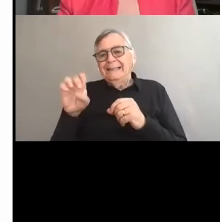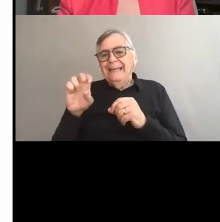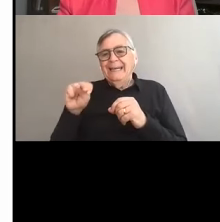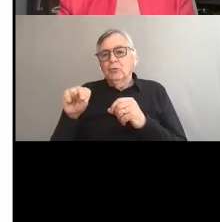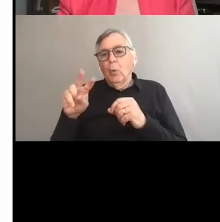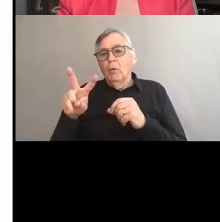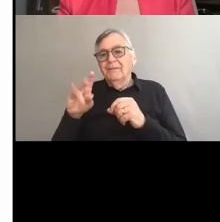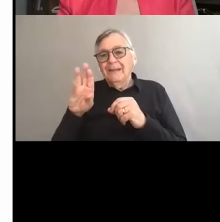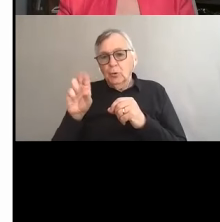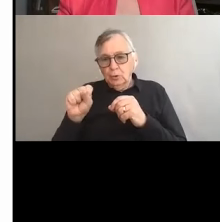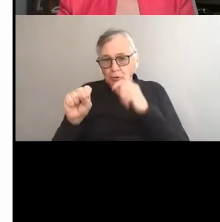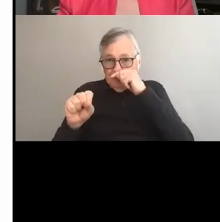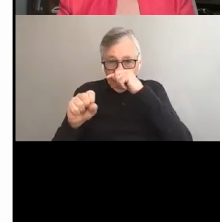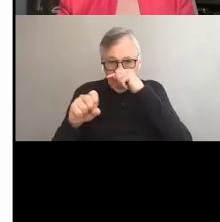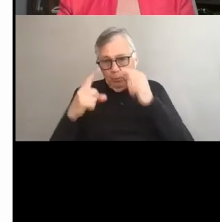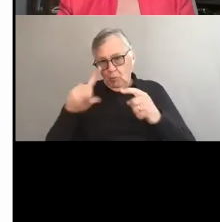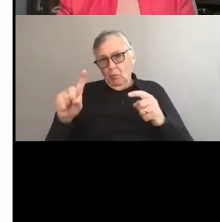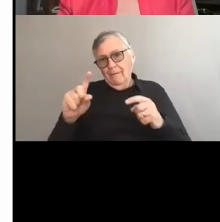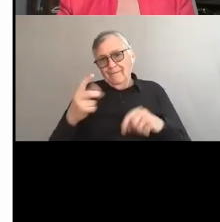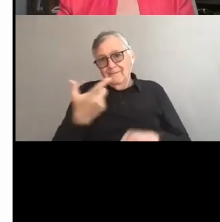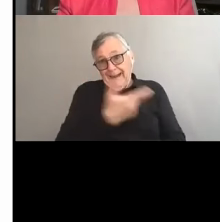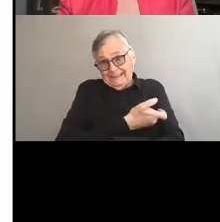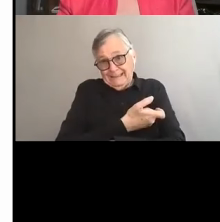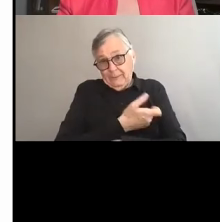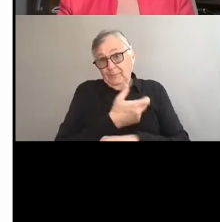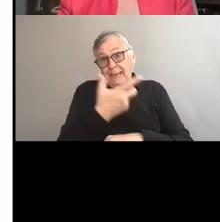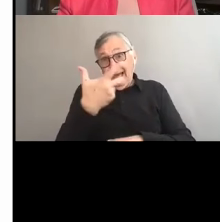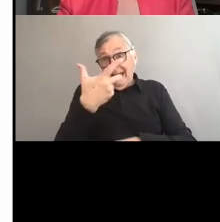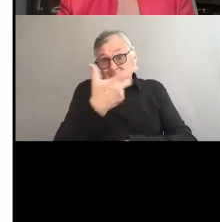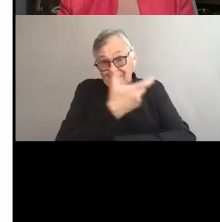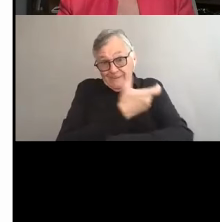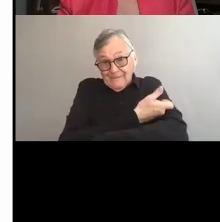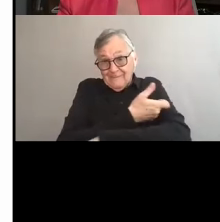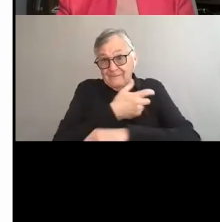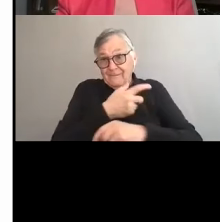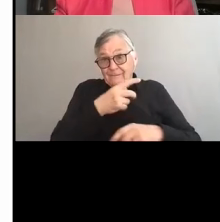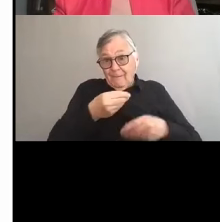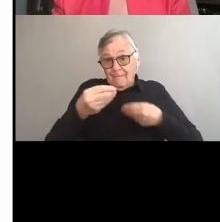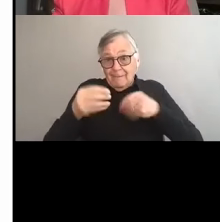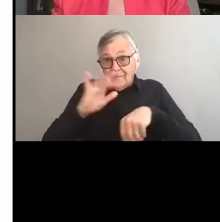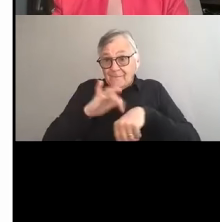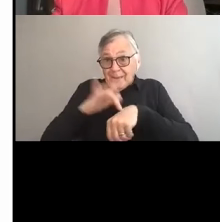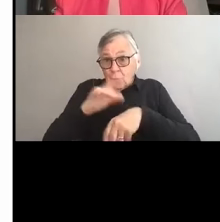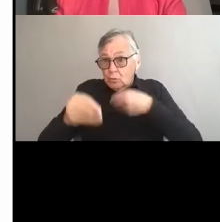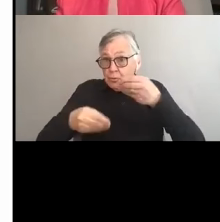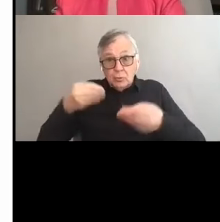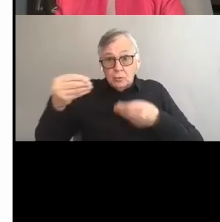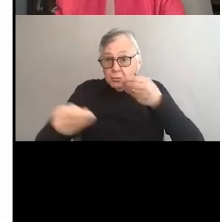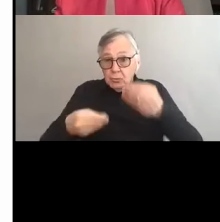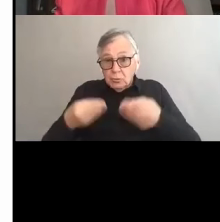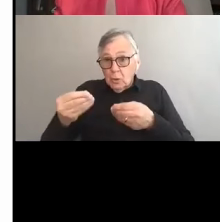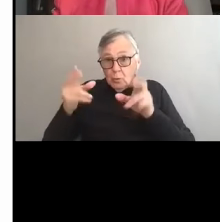utilisés pour ces vaccins-là. Puis quand ce sont des virus qui ne se répliquent pas, qui ne causent pas d'infection chez